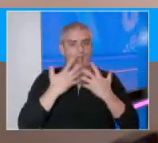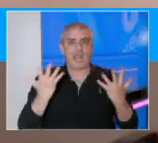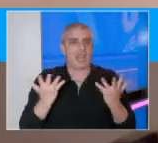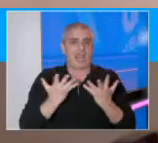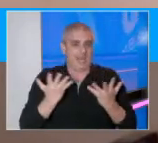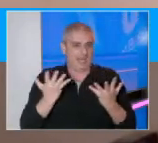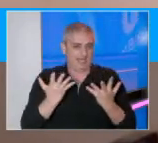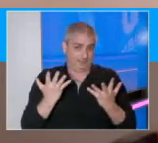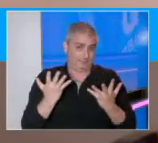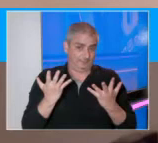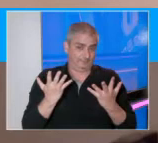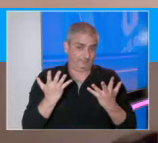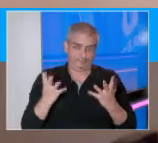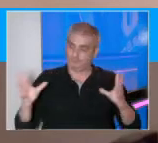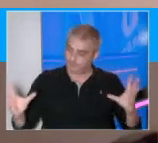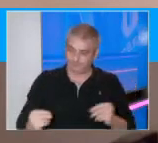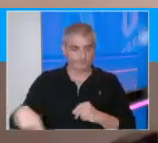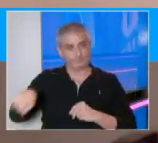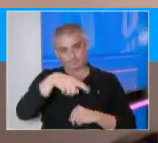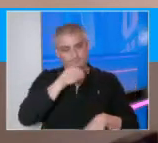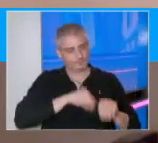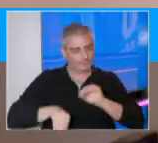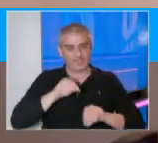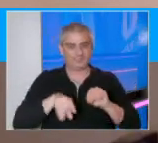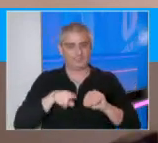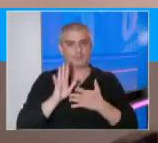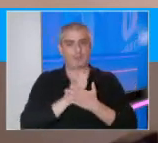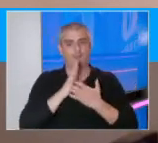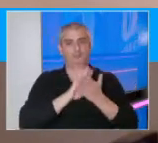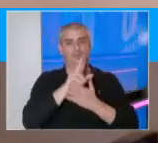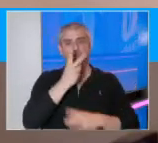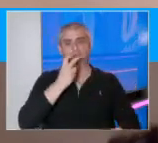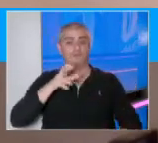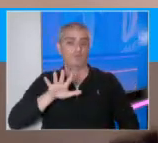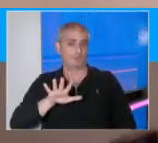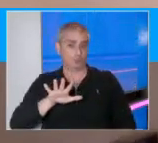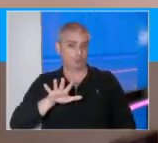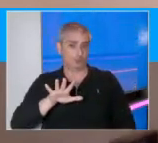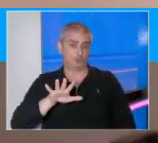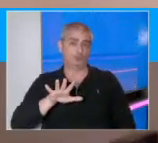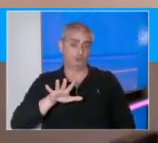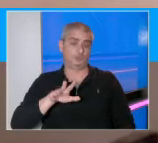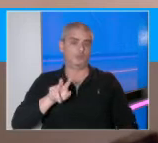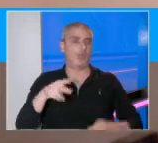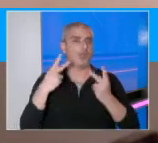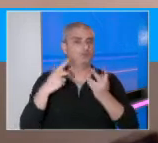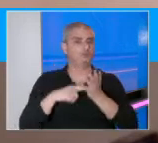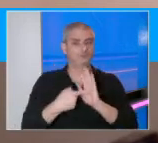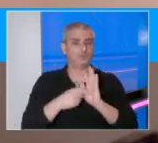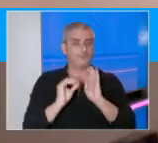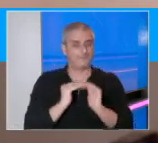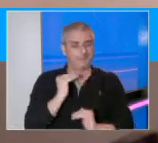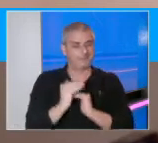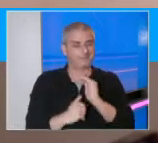ביחד ניישם, איך הממשלה תיישם את החלטה 1325, וחשוב להדגיש שזה באמת